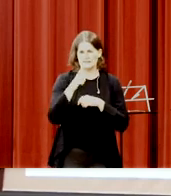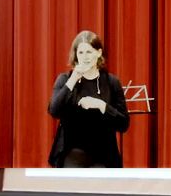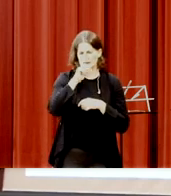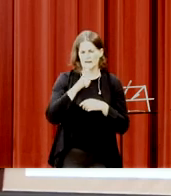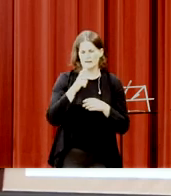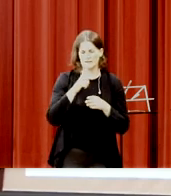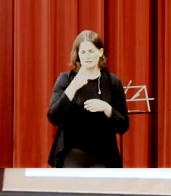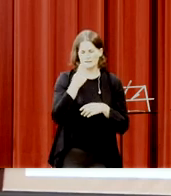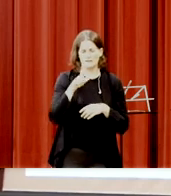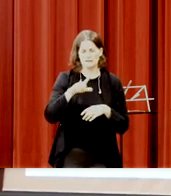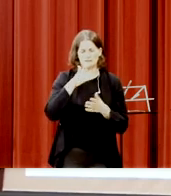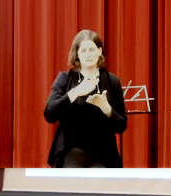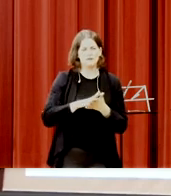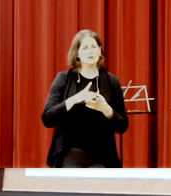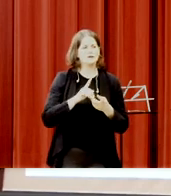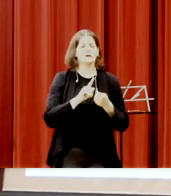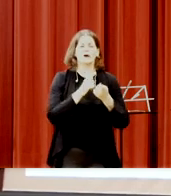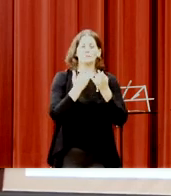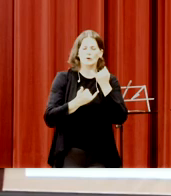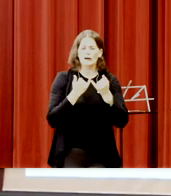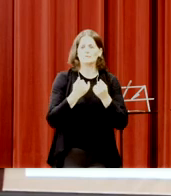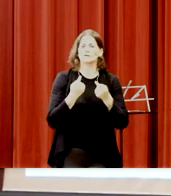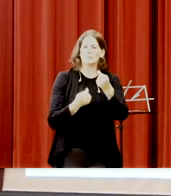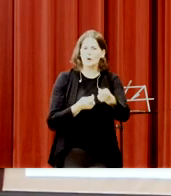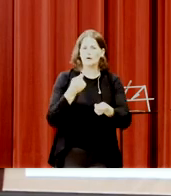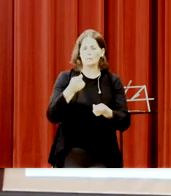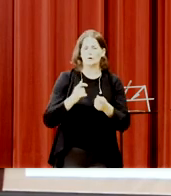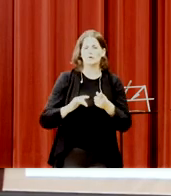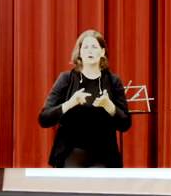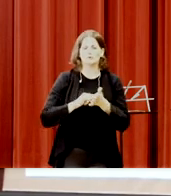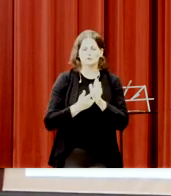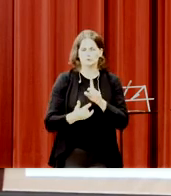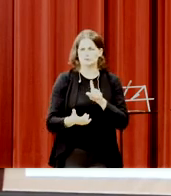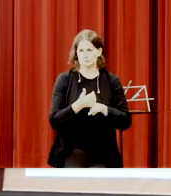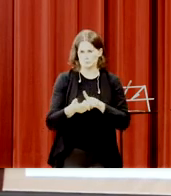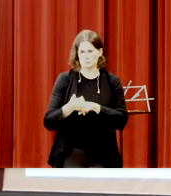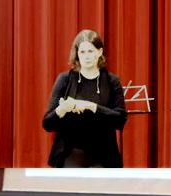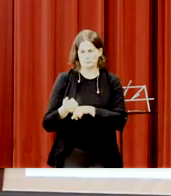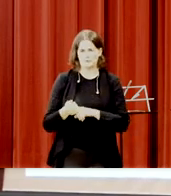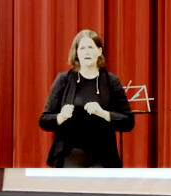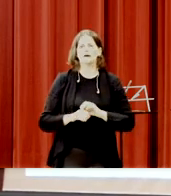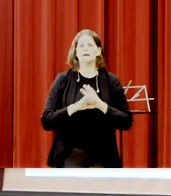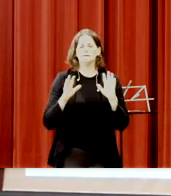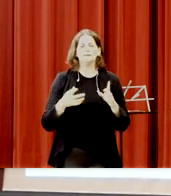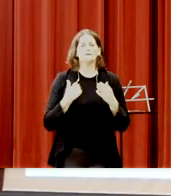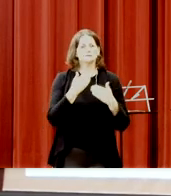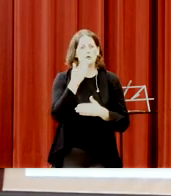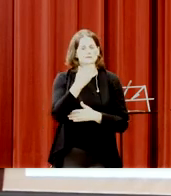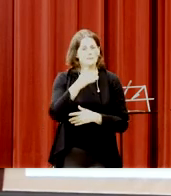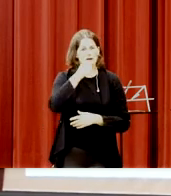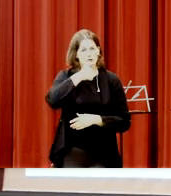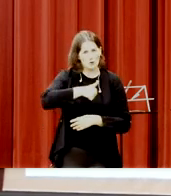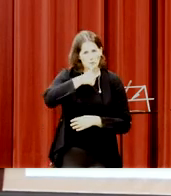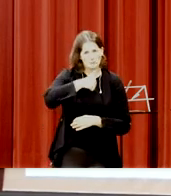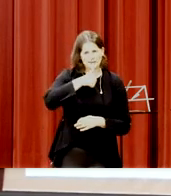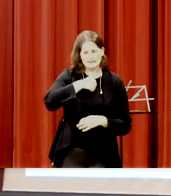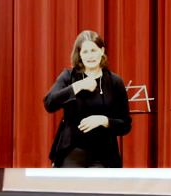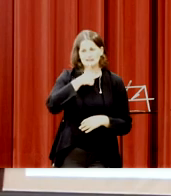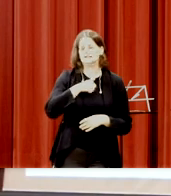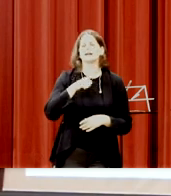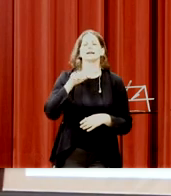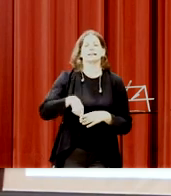demano paciència i també empatia, però estic segur que el resultat valdrà la pena. Perquè una inversió tan important com